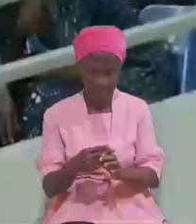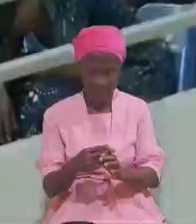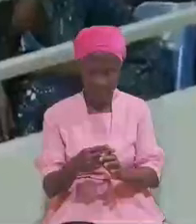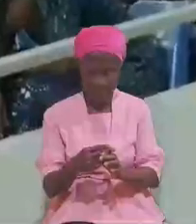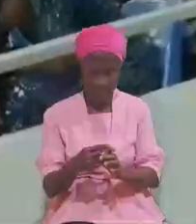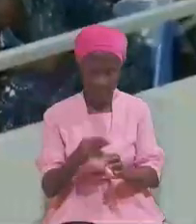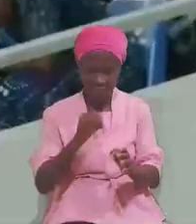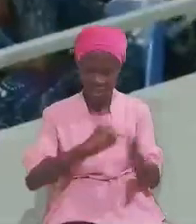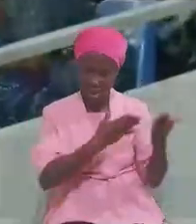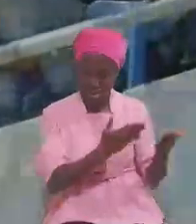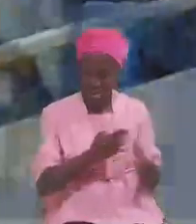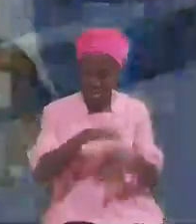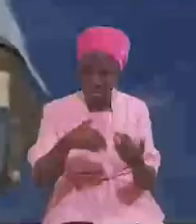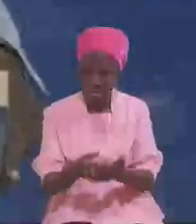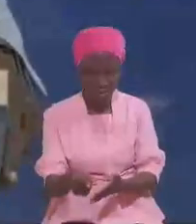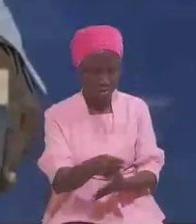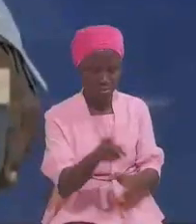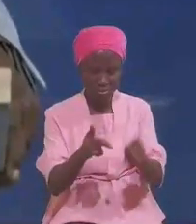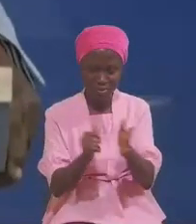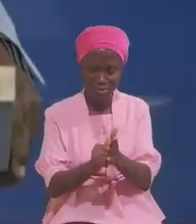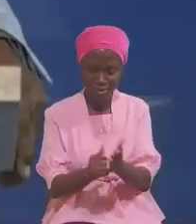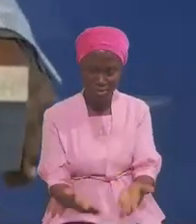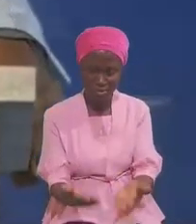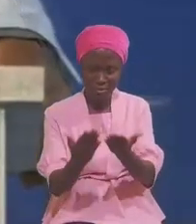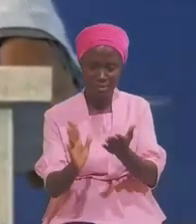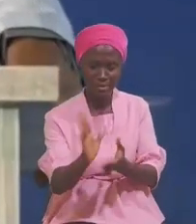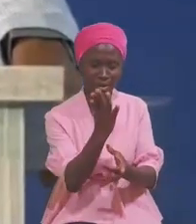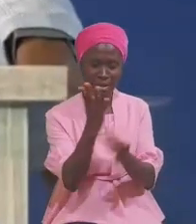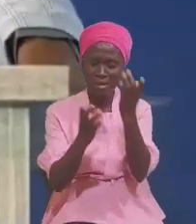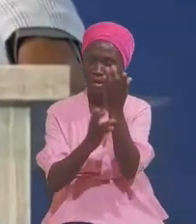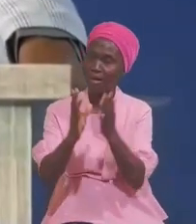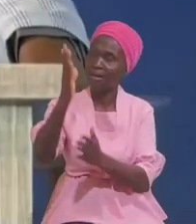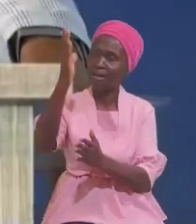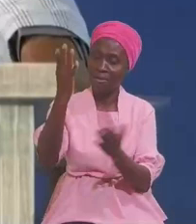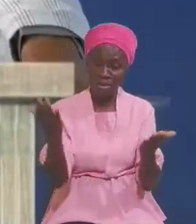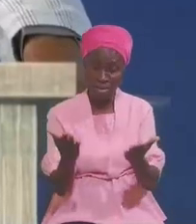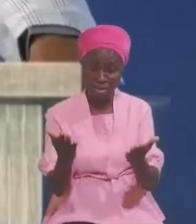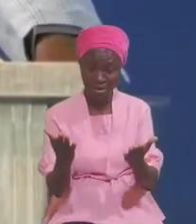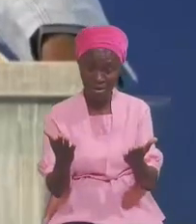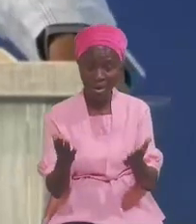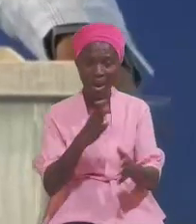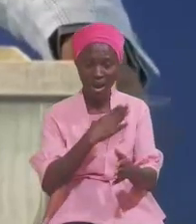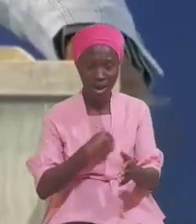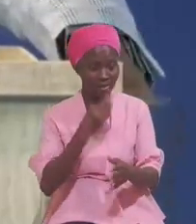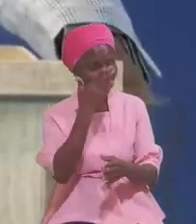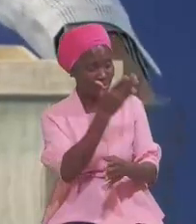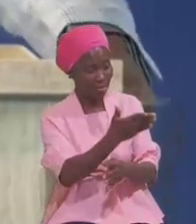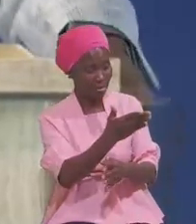je t'amène tous ces gens qui ont levé la main ici au lieu Alpha, là à la